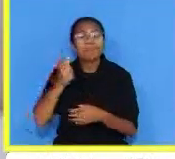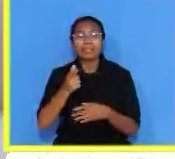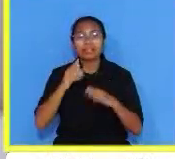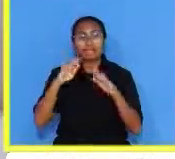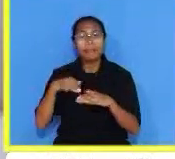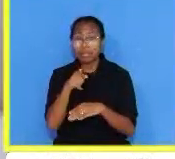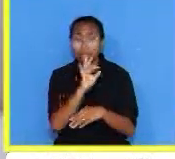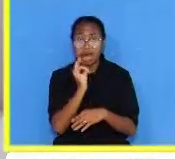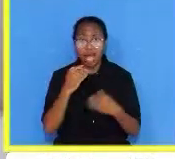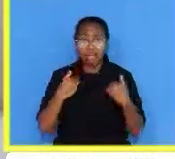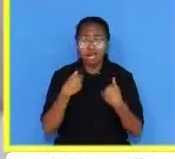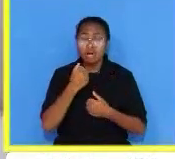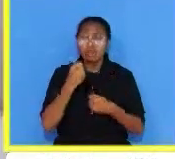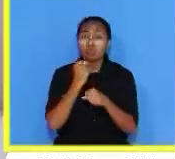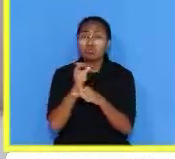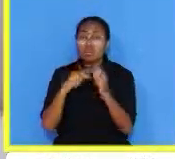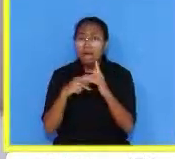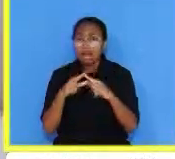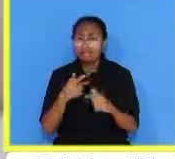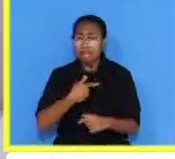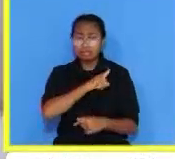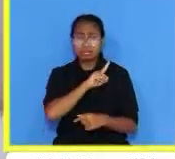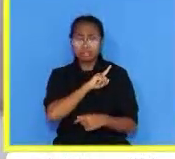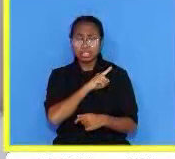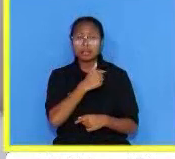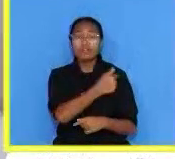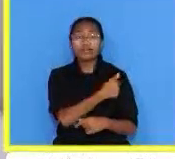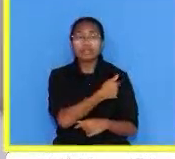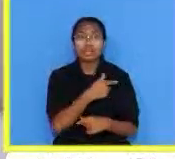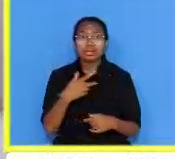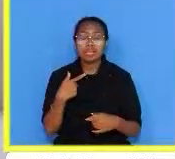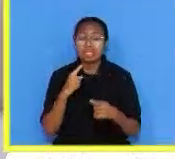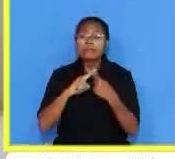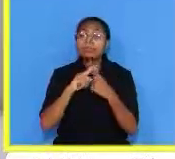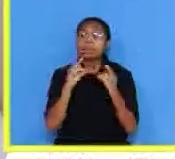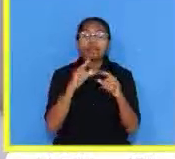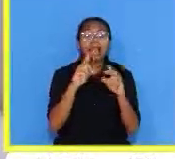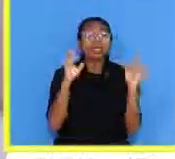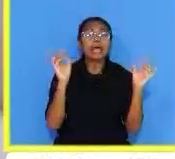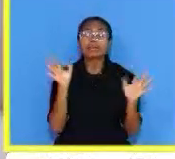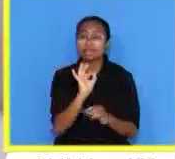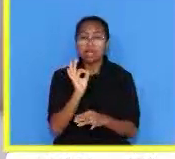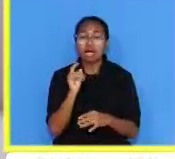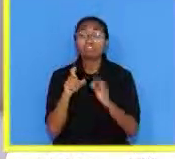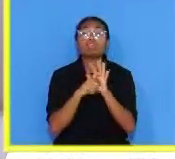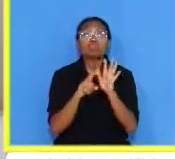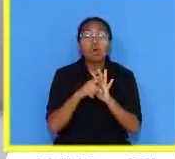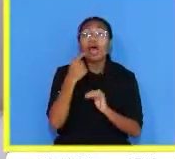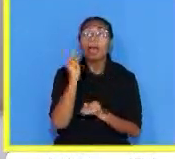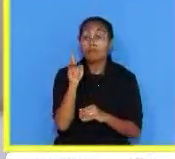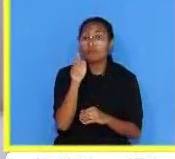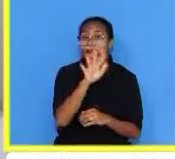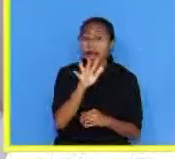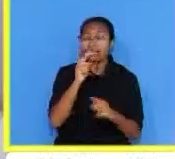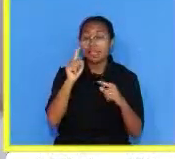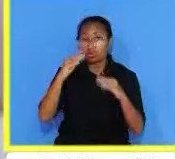ada gunanya satu orang saya sendiri divaksin, sekeliling saya tidak. Bayangkan saja misalnya di dalam satu